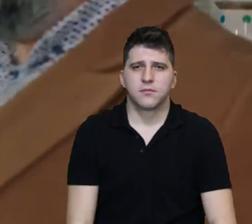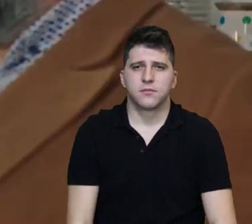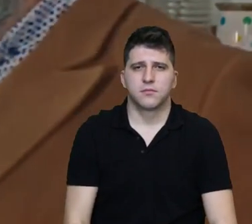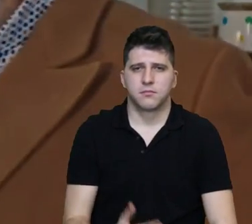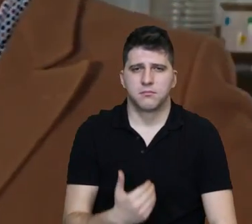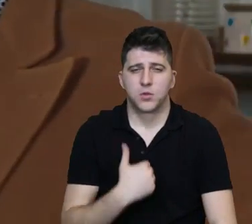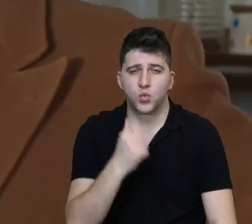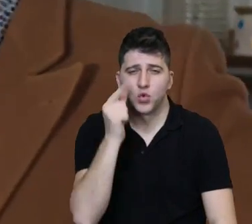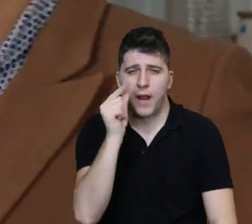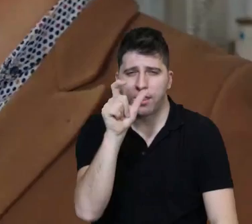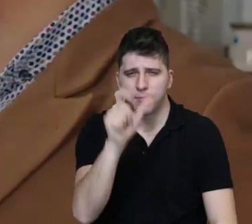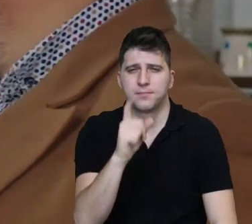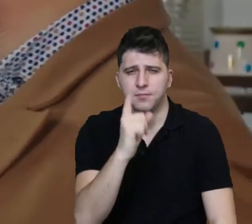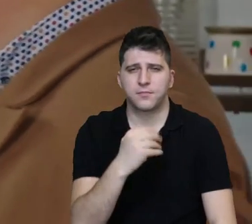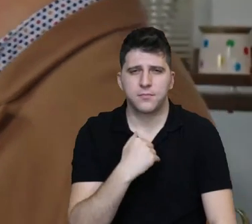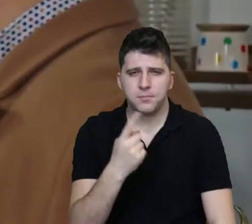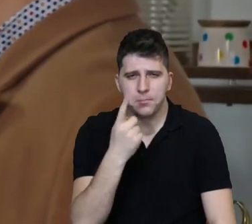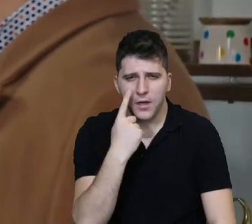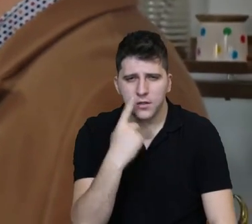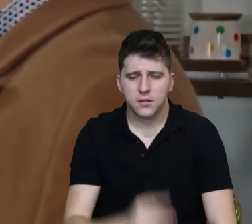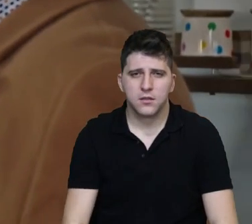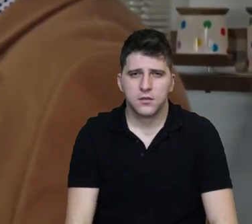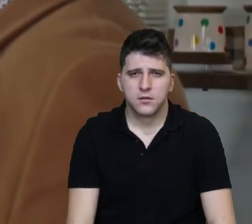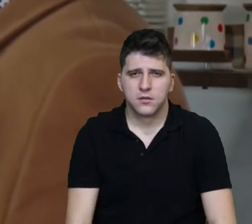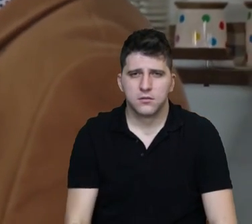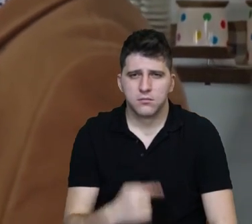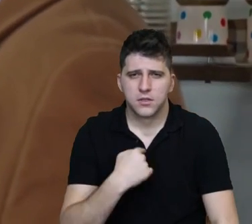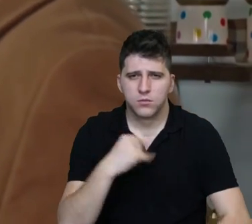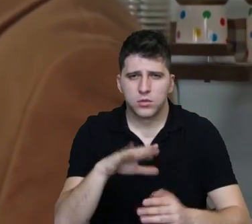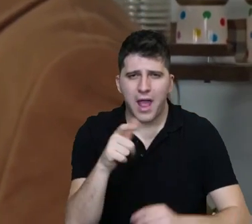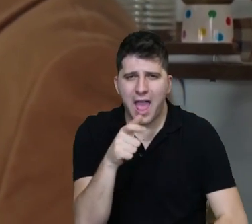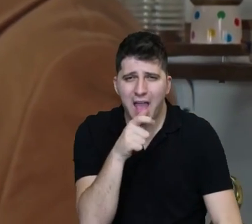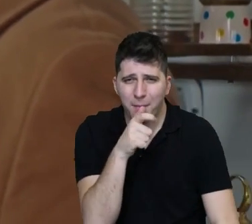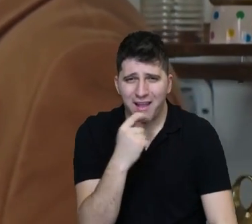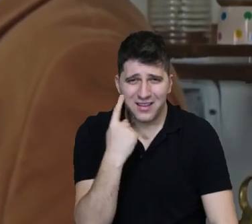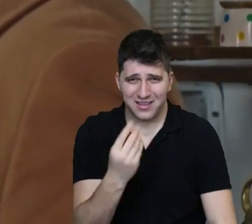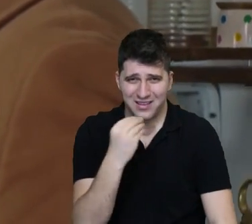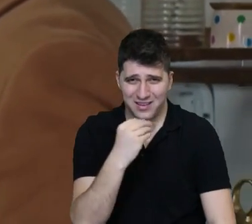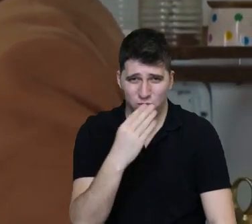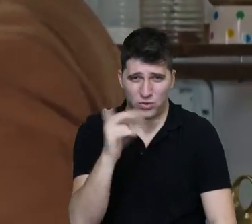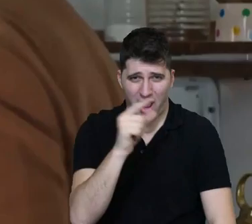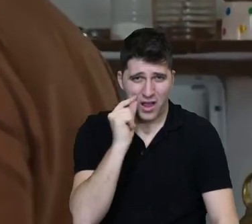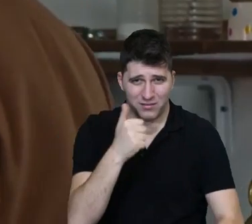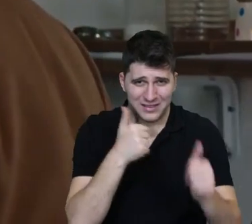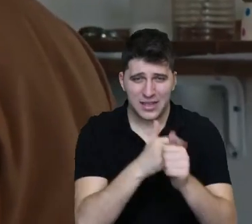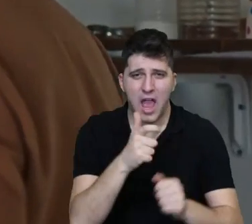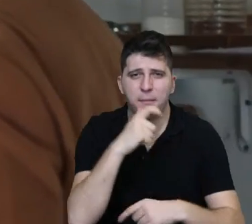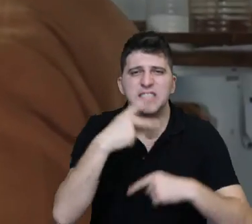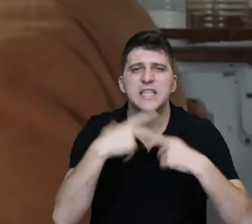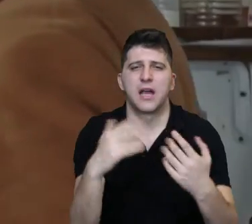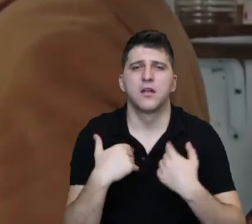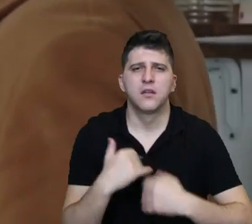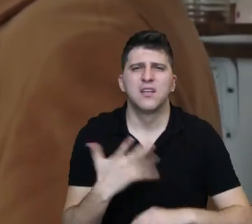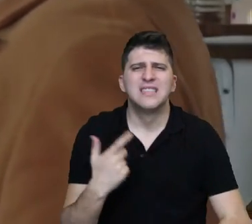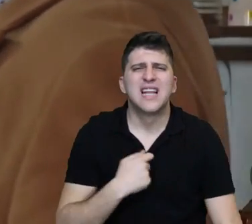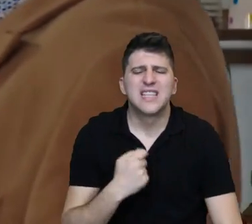senden iyice. Bana bak. Bizim burada bizim ekmeği yiyip ondan sonra o şansölyenin adamı olursan o ekmek sana zehir olur.